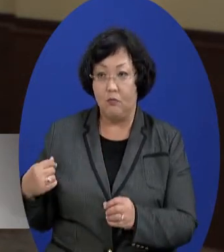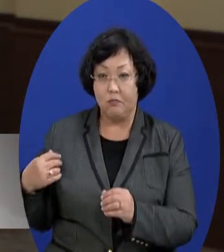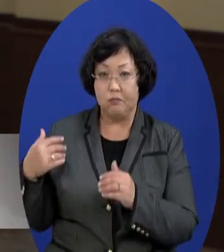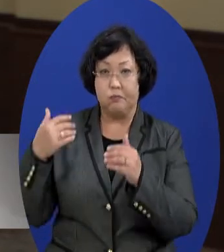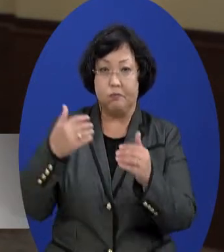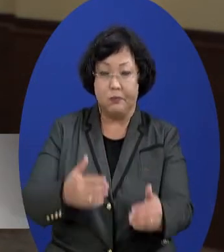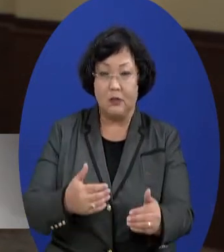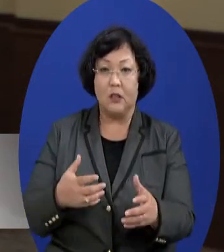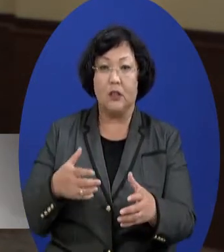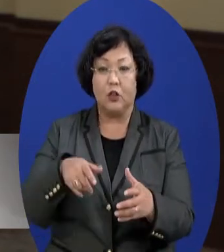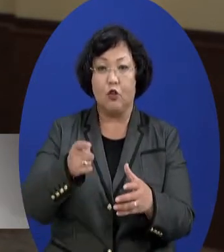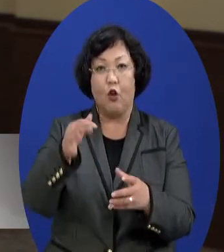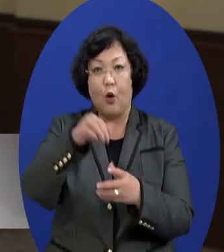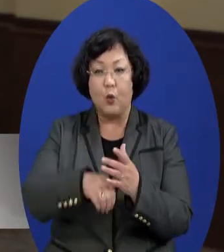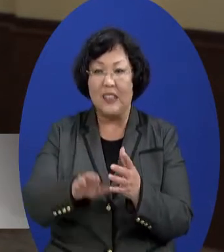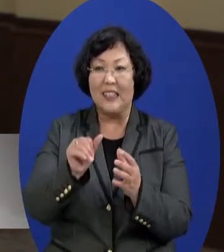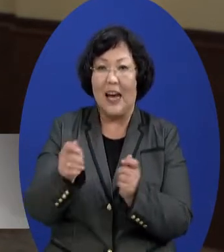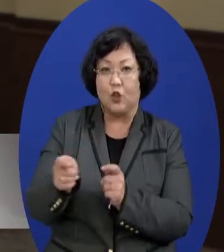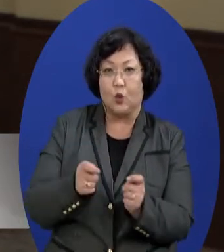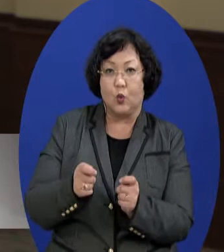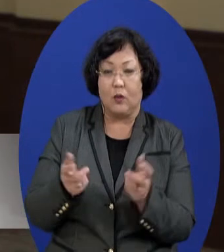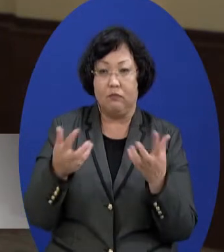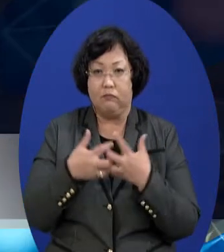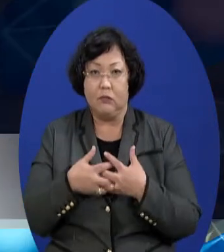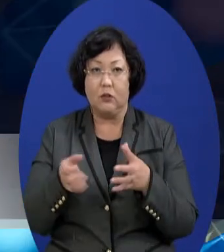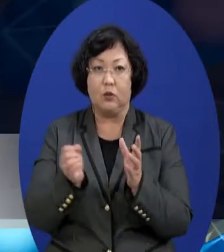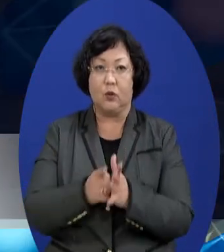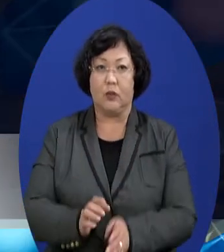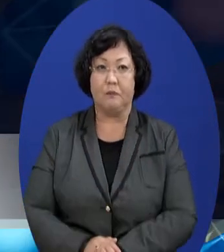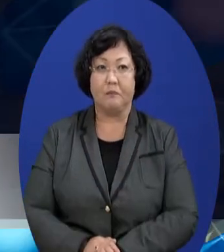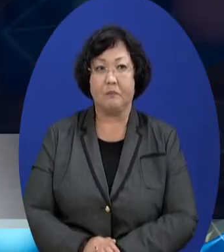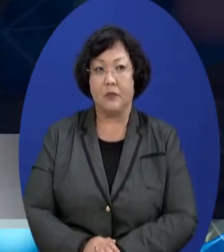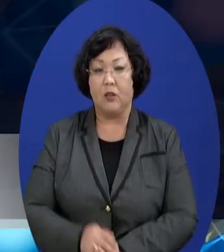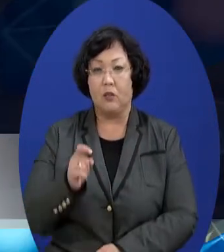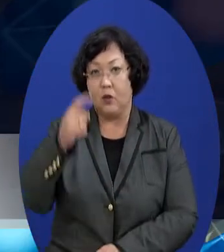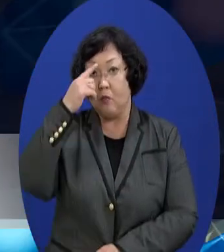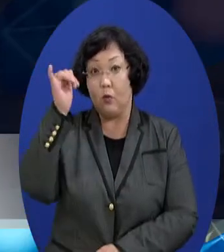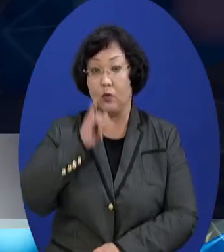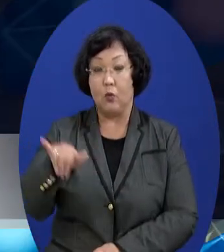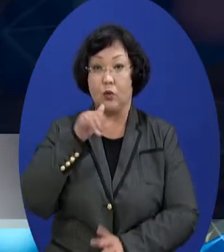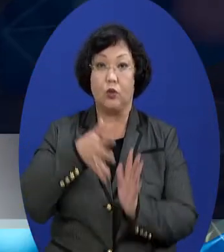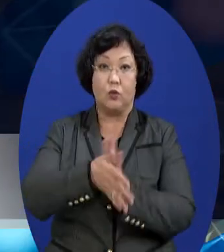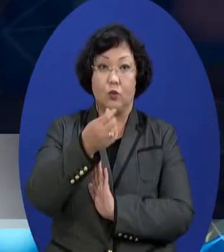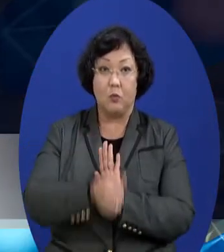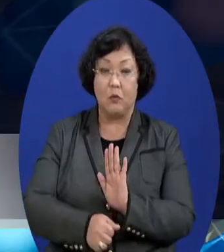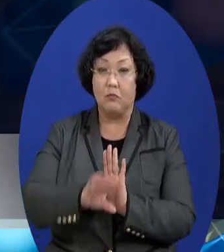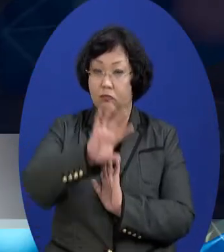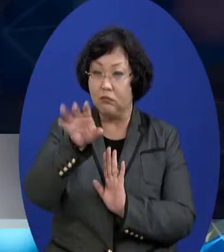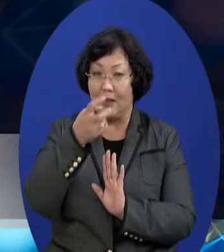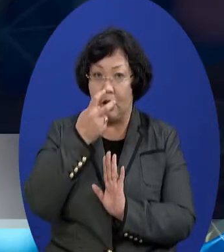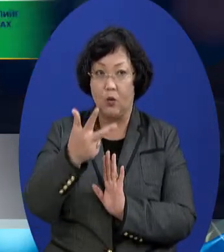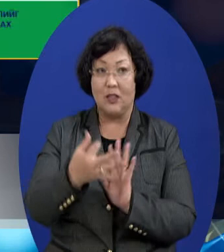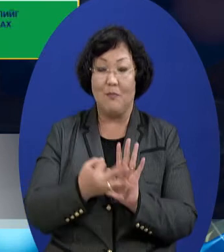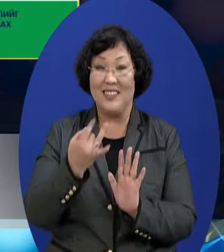хөрөнгө оруулалтуудыг хэрхэн яаж зохицуулах вэ гэдэг асуудал нэг чухал. Яг өнөөдрийн манай улсын төсвийг бүтцээр нь харвал 38